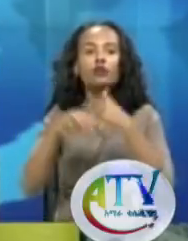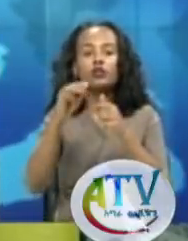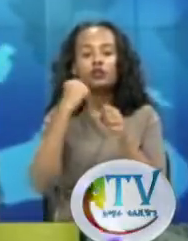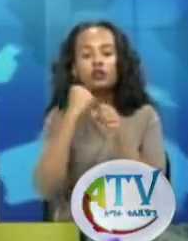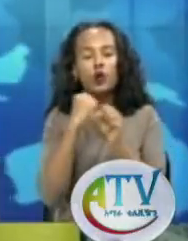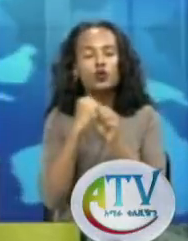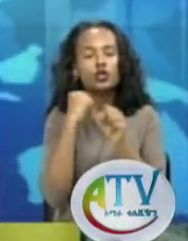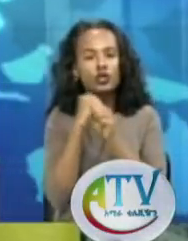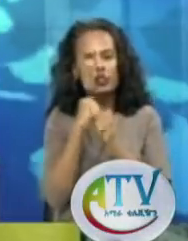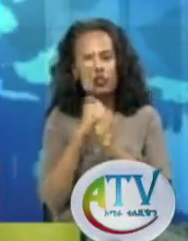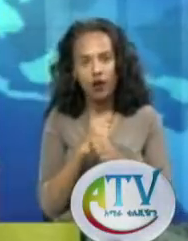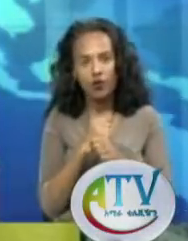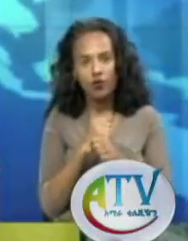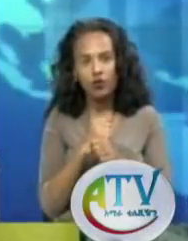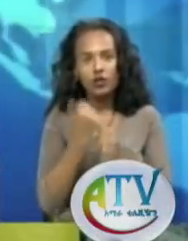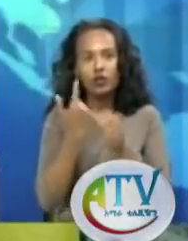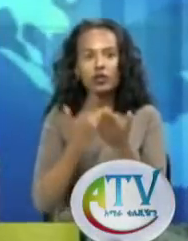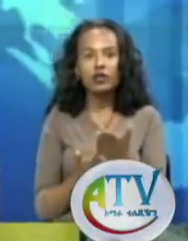ይከናወናሉ።